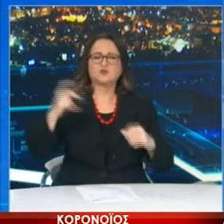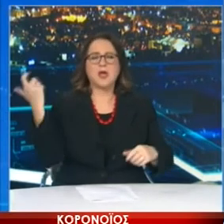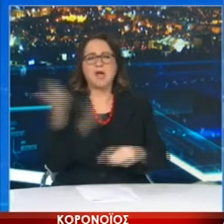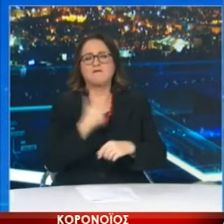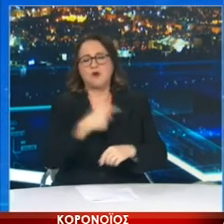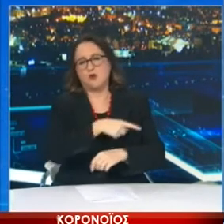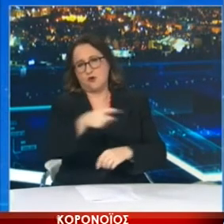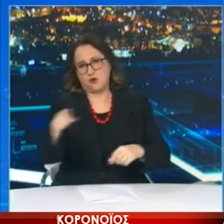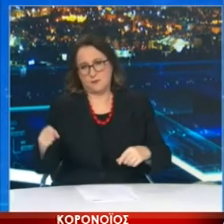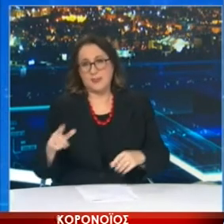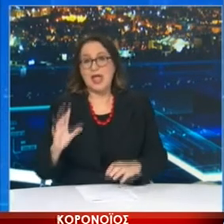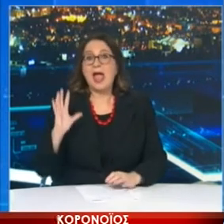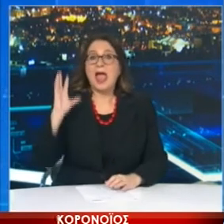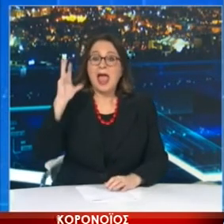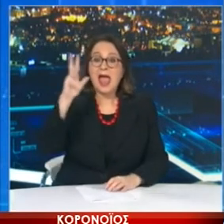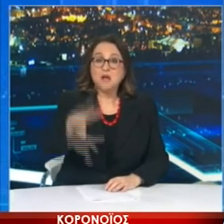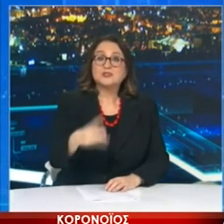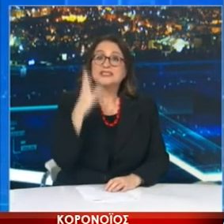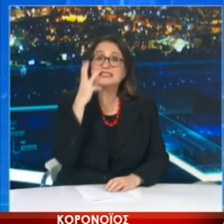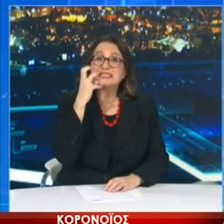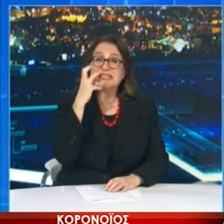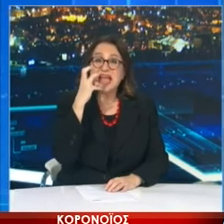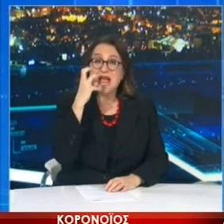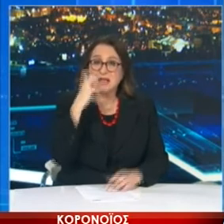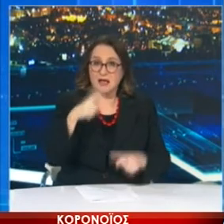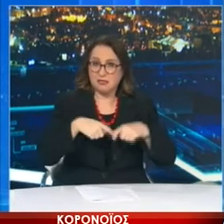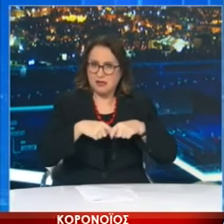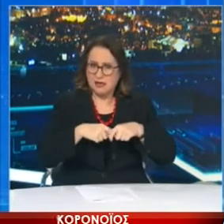εκτός απροόπτου την πρώτη μεγάλη παρτίδα εμβολίων της Pfizer,